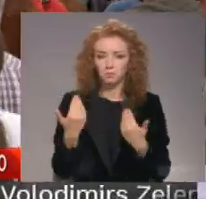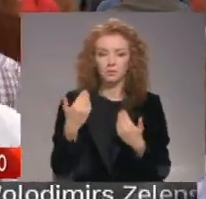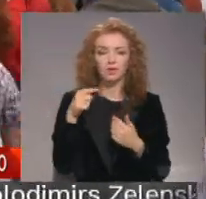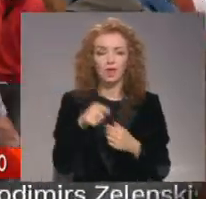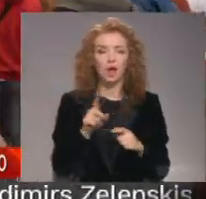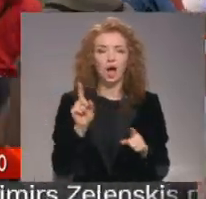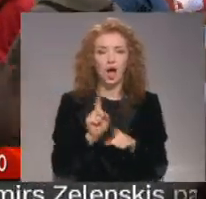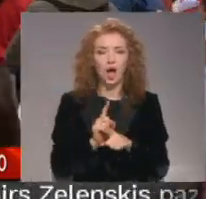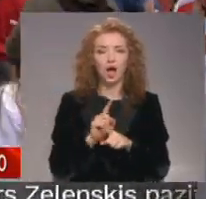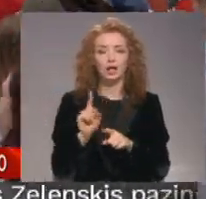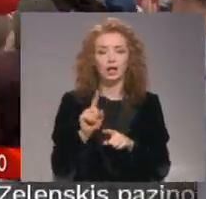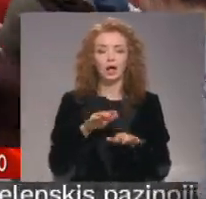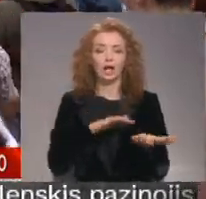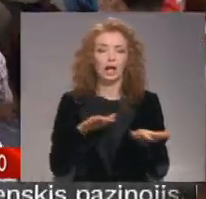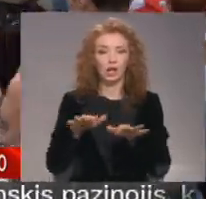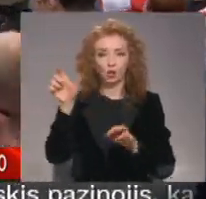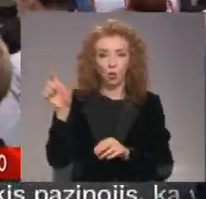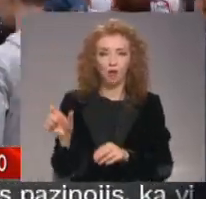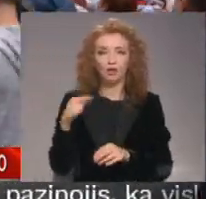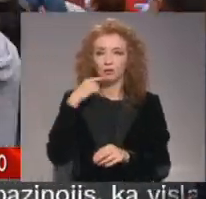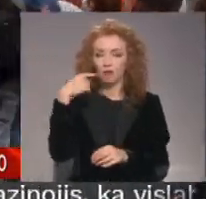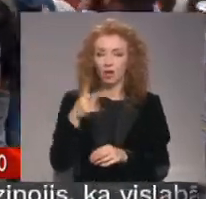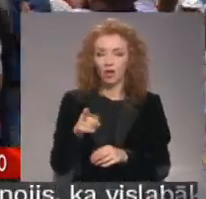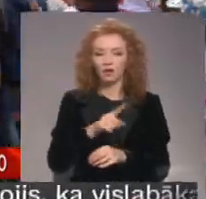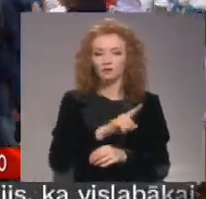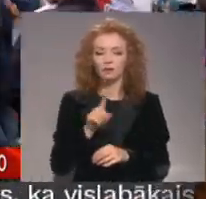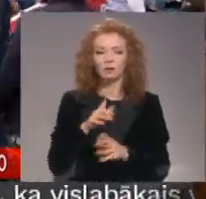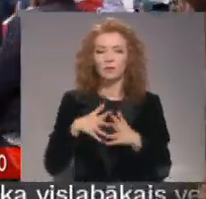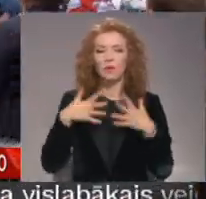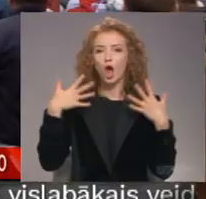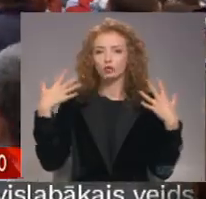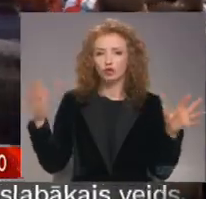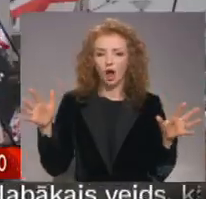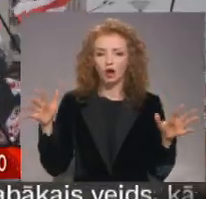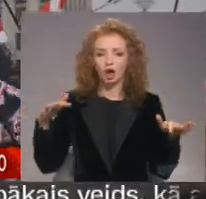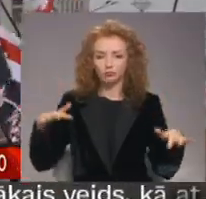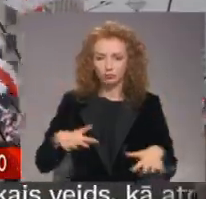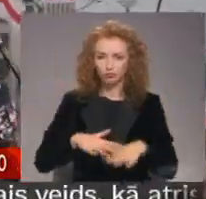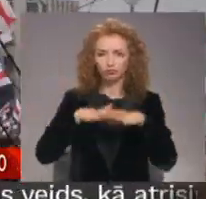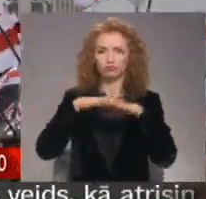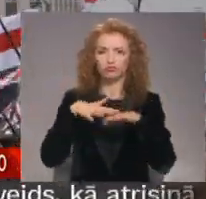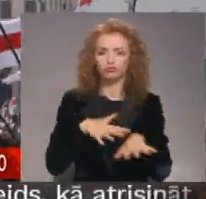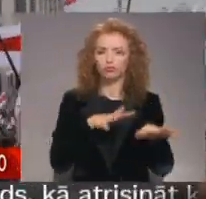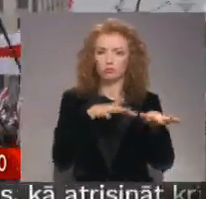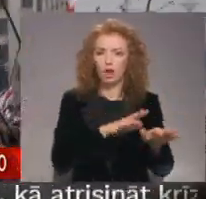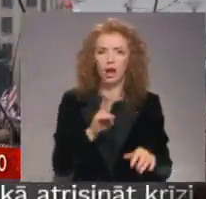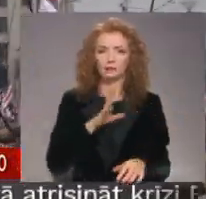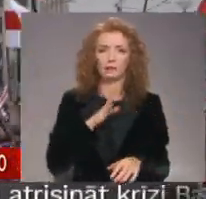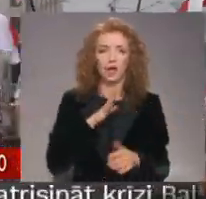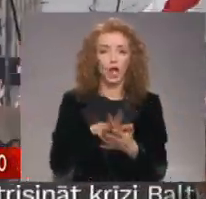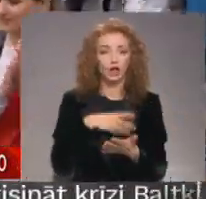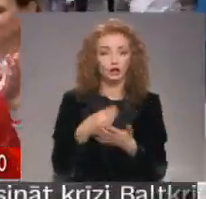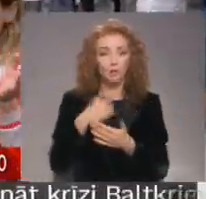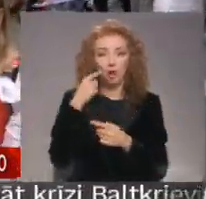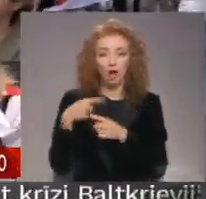kā rīkotāji paši apgalvot, tiešām varbūt pats plašākais mītiņš, kāds jebkad ir bijis Baltkrievijā. Pēc